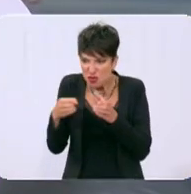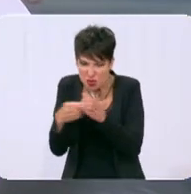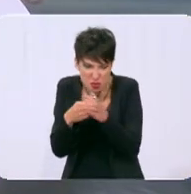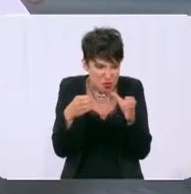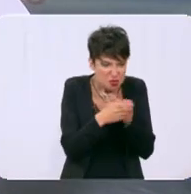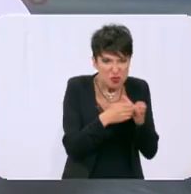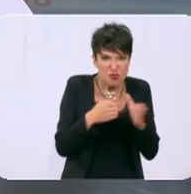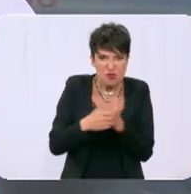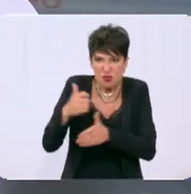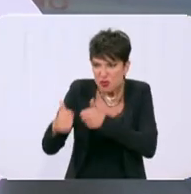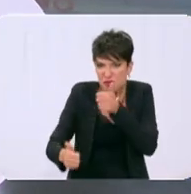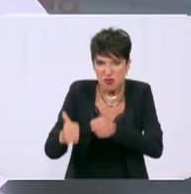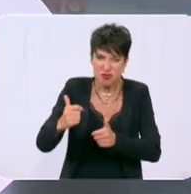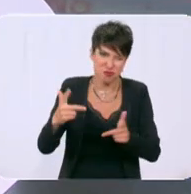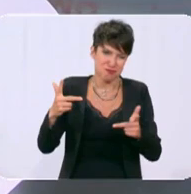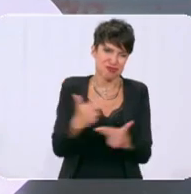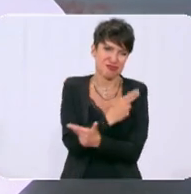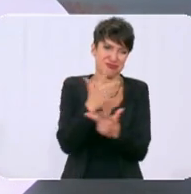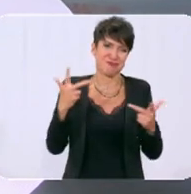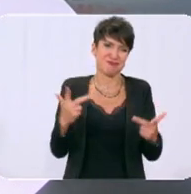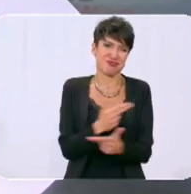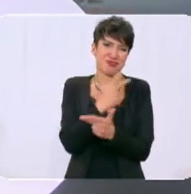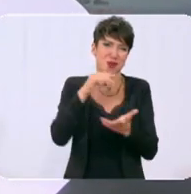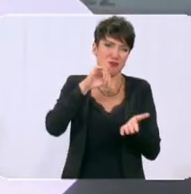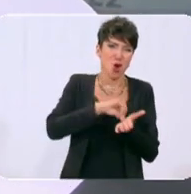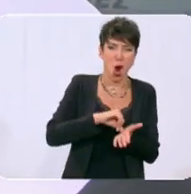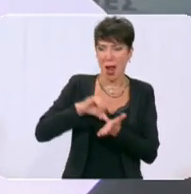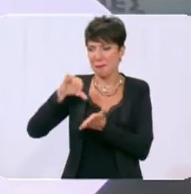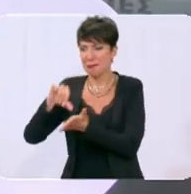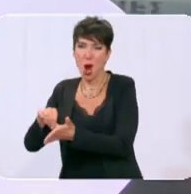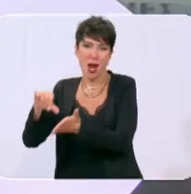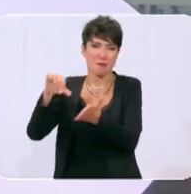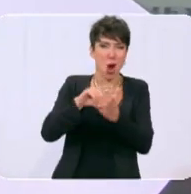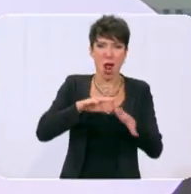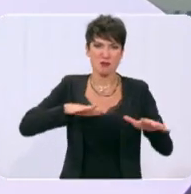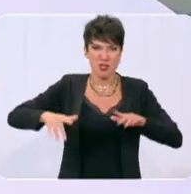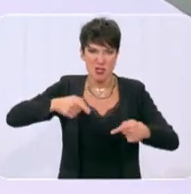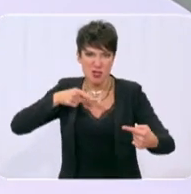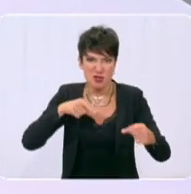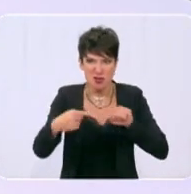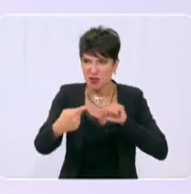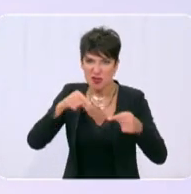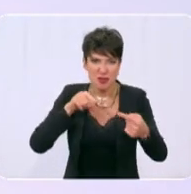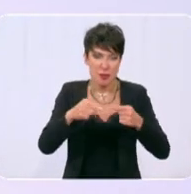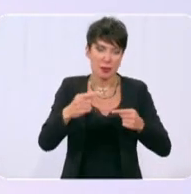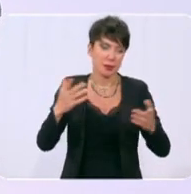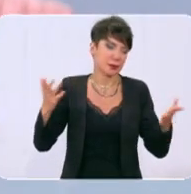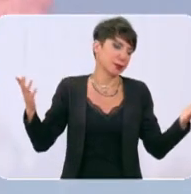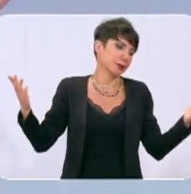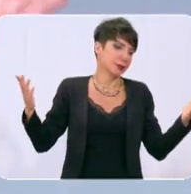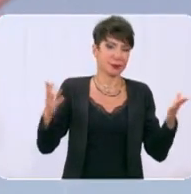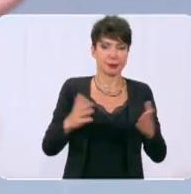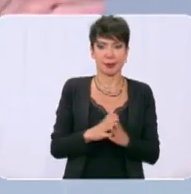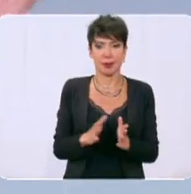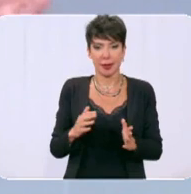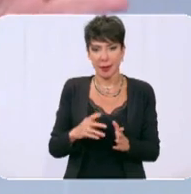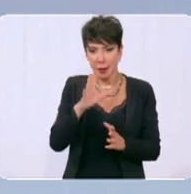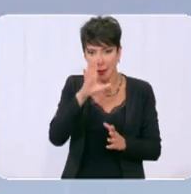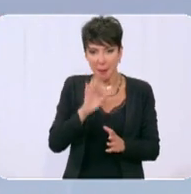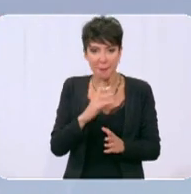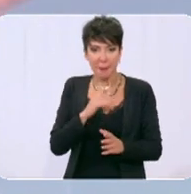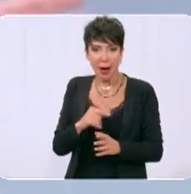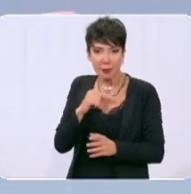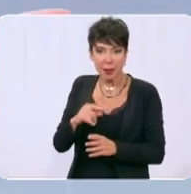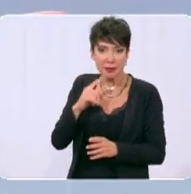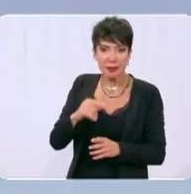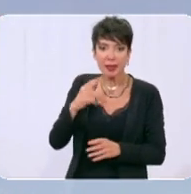ανταγωνισμό πολλές φορές της μιας πόλης με την άλλη, της μιας περιοχής με την άλλη, που τα ξέρετε πάρα πολύ καλά. Συμβαίνει κάτι πιο εύκολα λύνει στο Κυπριακό παρά τον πόλεμο ανάμεσα στον πύργο